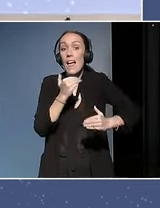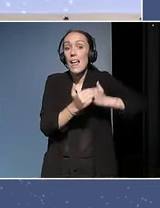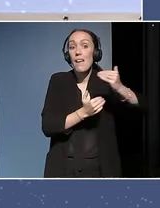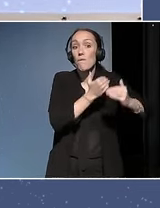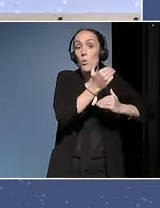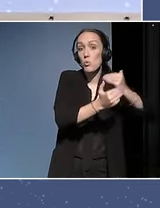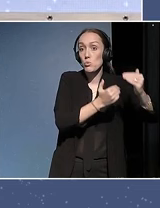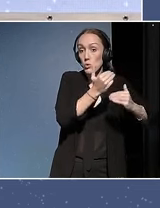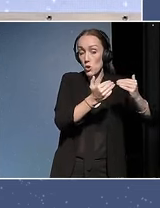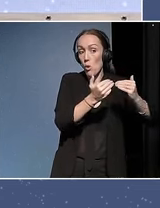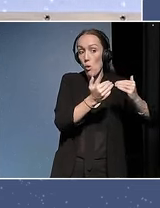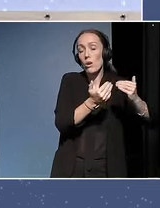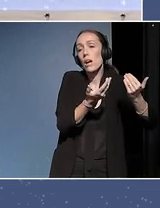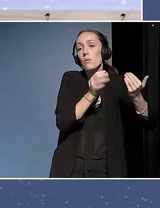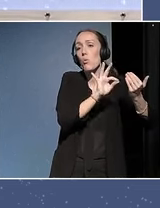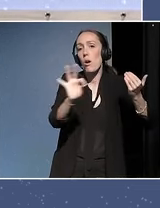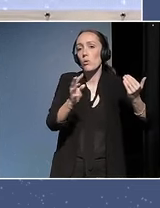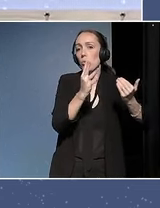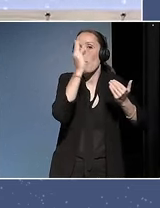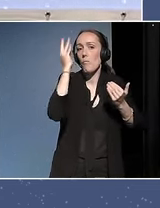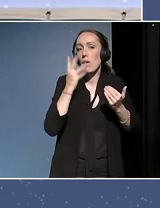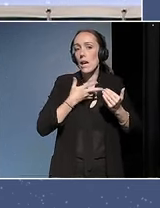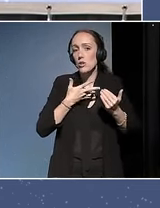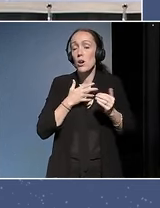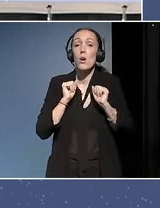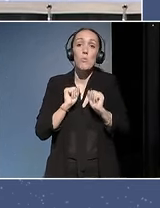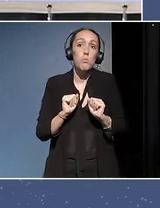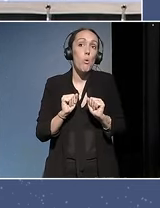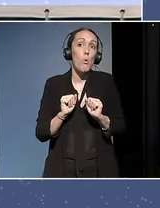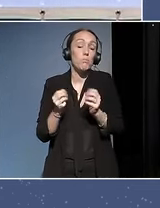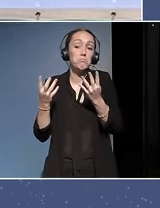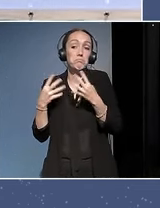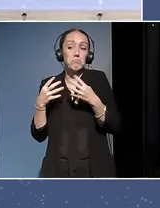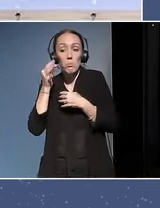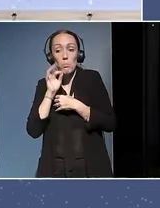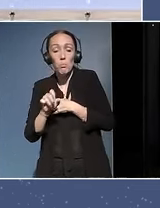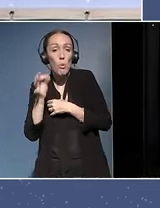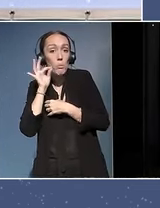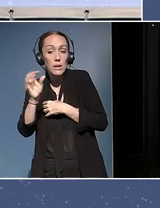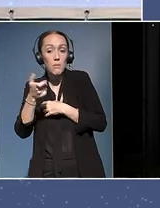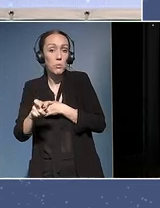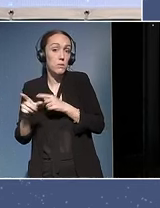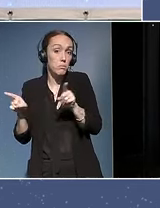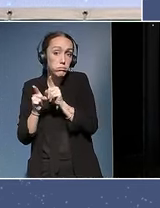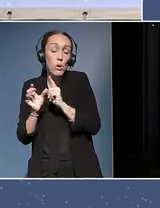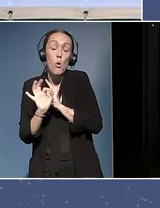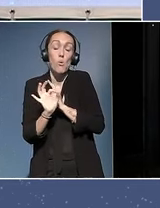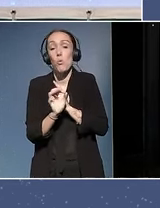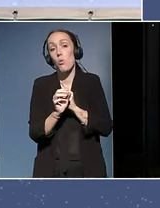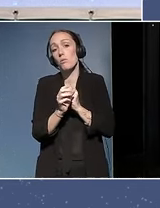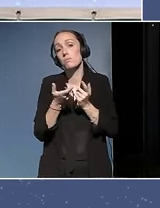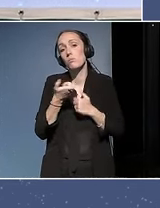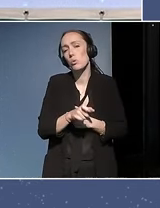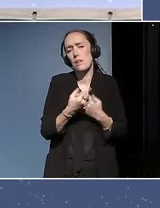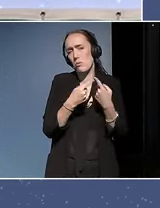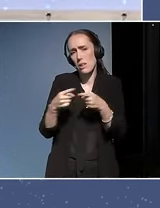delle vele dorsali quindi può darsi che servissero per funzioni simili o anche diverse a seconda dei gruppi second ti di anim